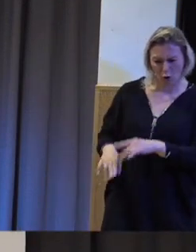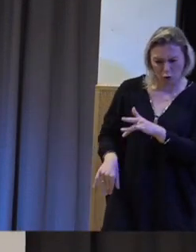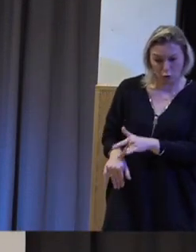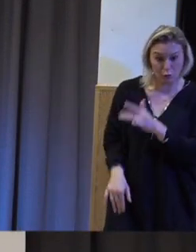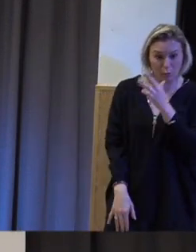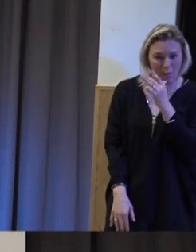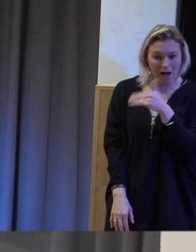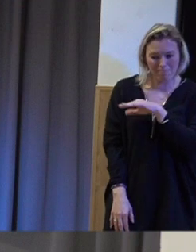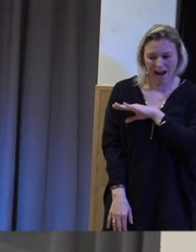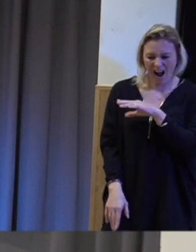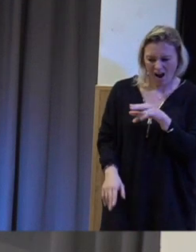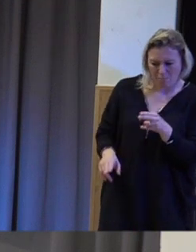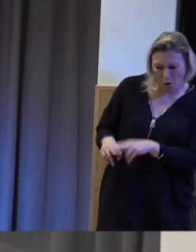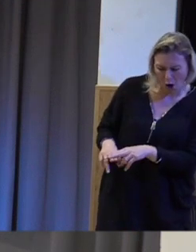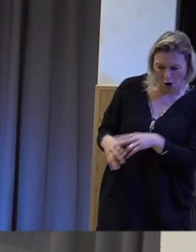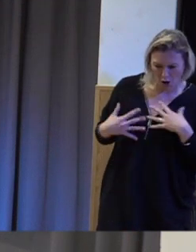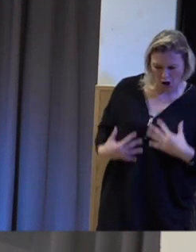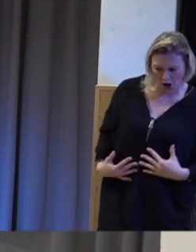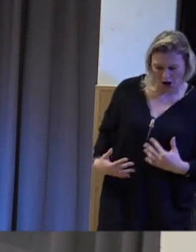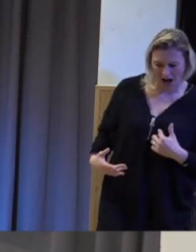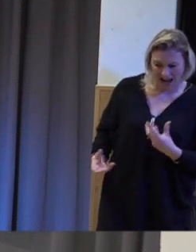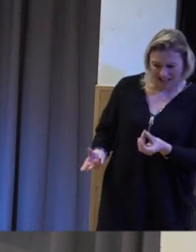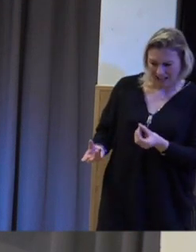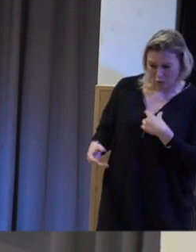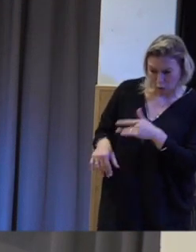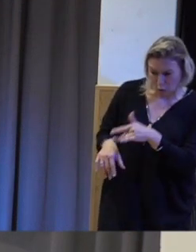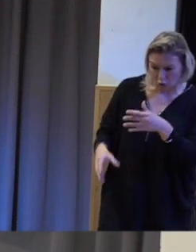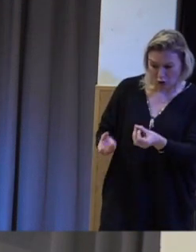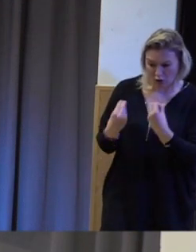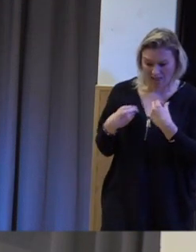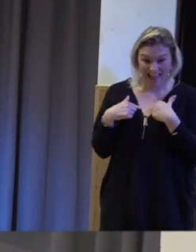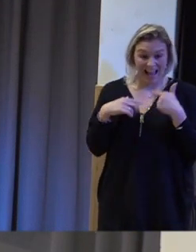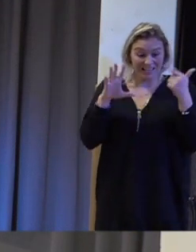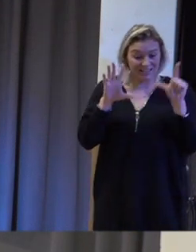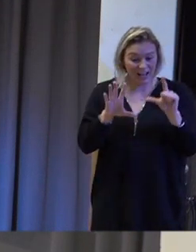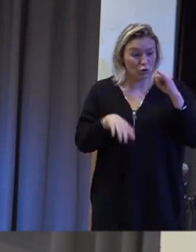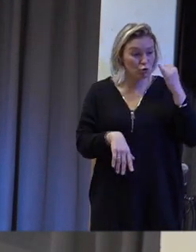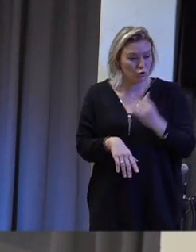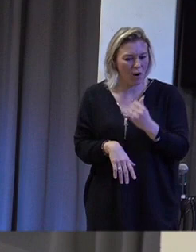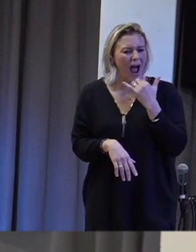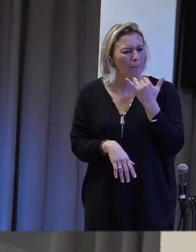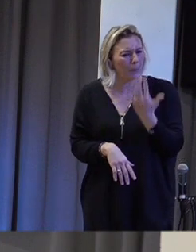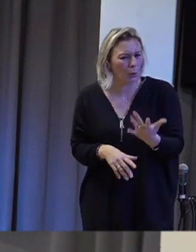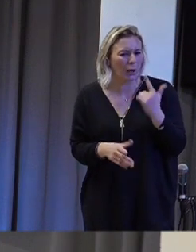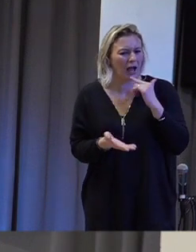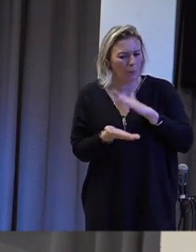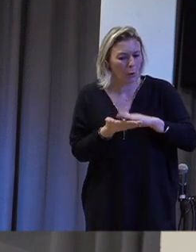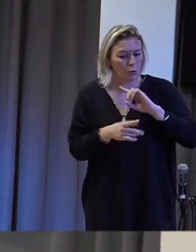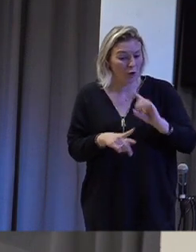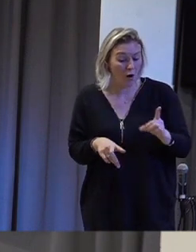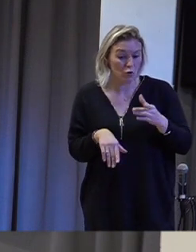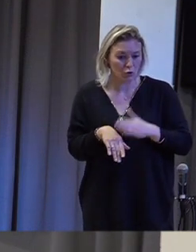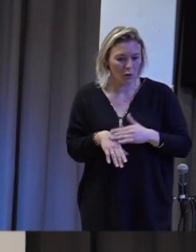que si jamais il touchait un corps mort, il était donc impur pendant 7 jours. Et s'il ne faisait pas la purification comme il se